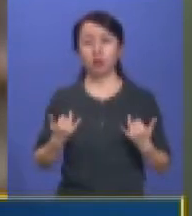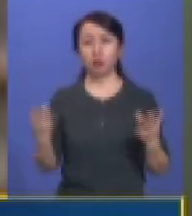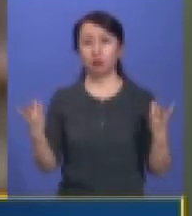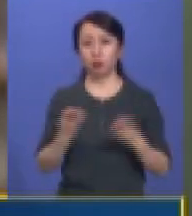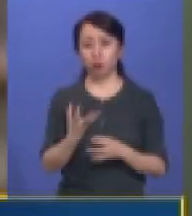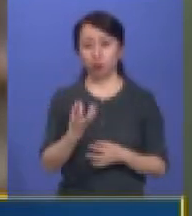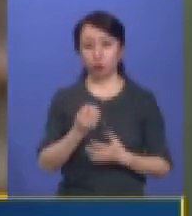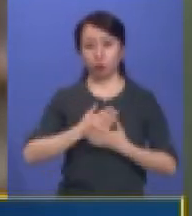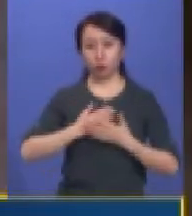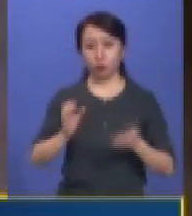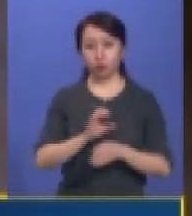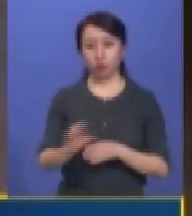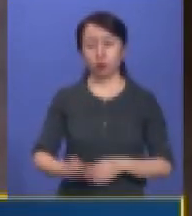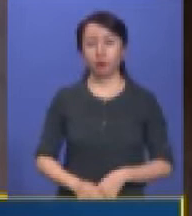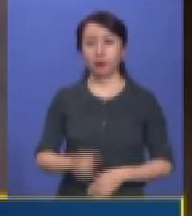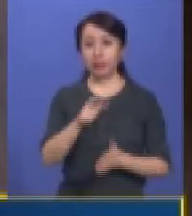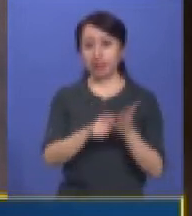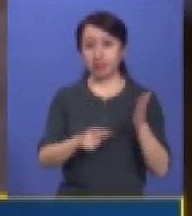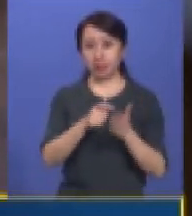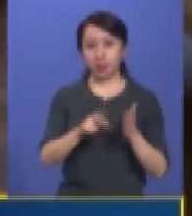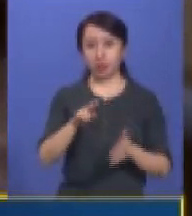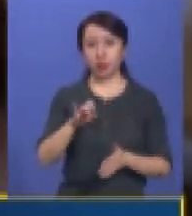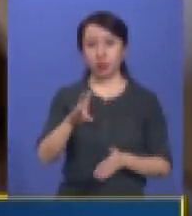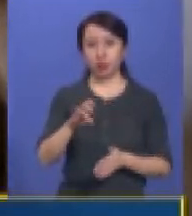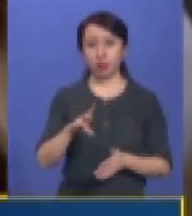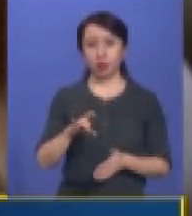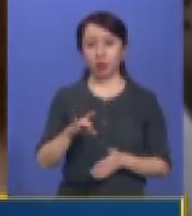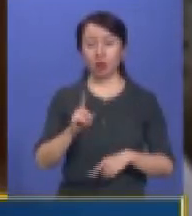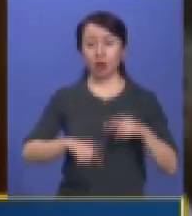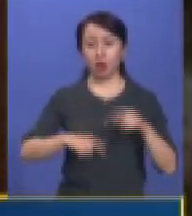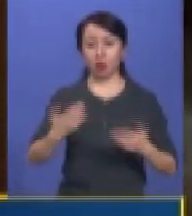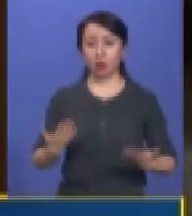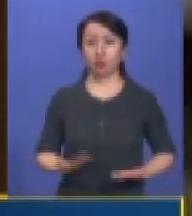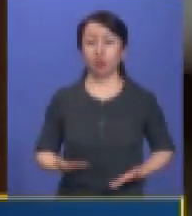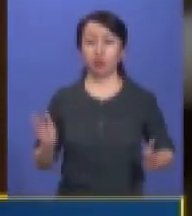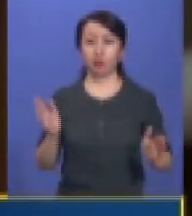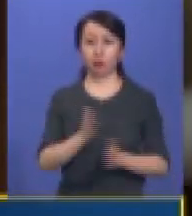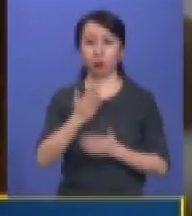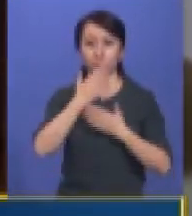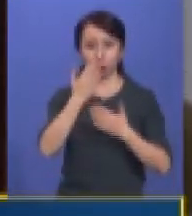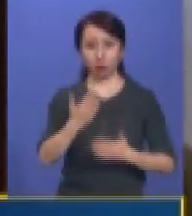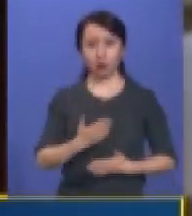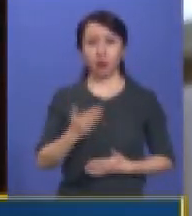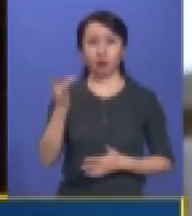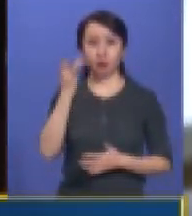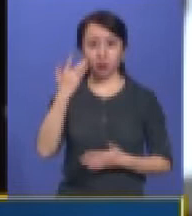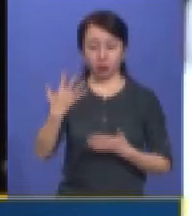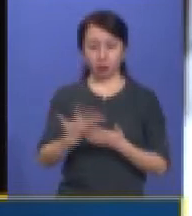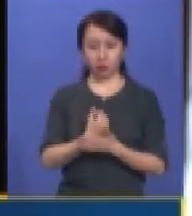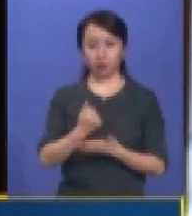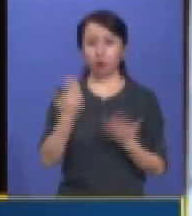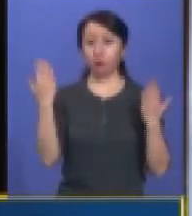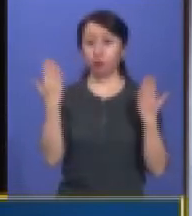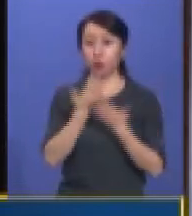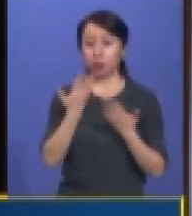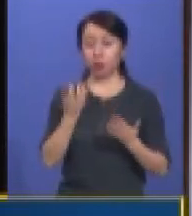ее еще большим тиражом. Стихотворения Зейнуллы Акимжанова о родине, жизни, природе, любви, героях Жирау всегда находят своего читателя.